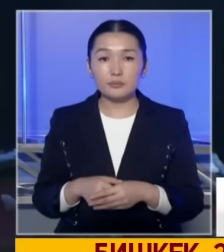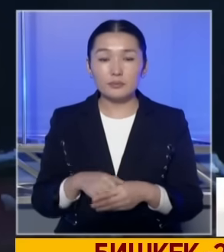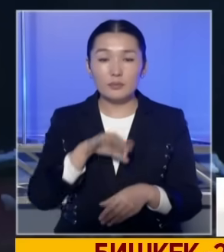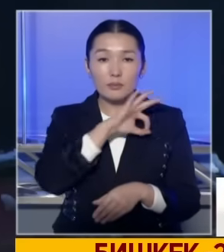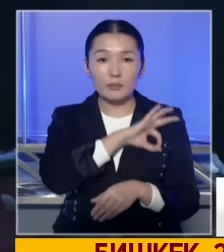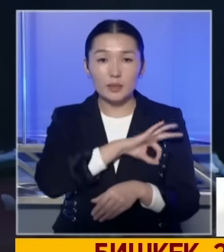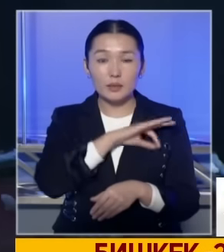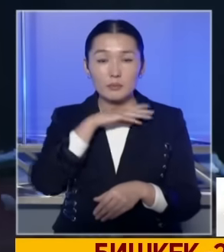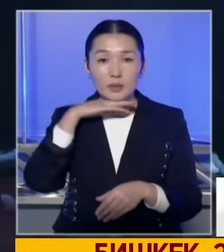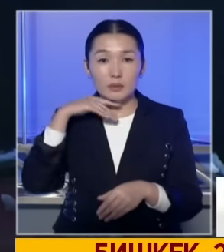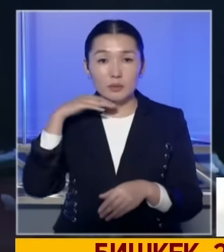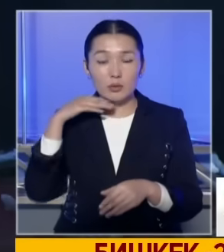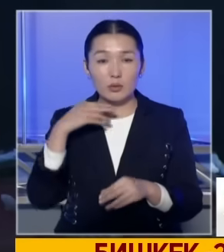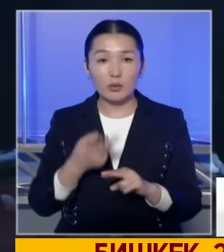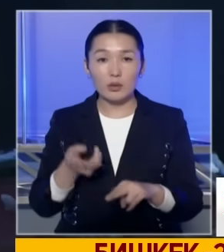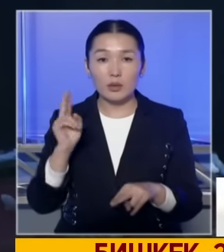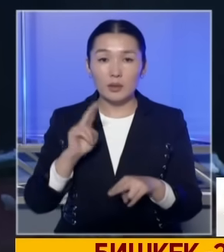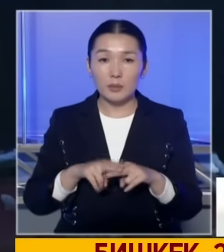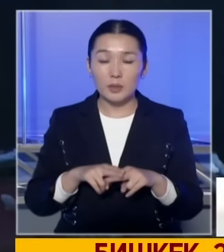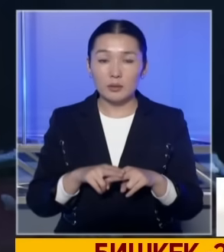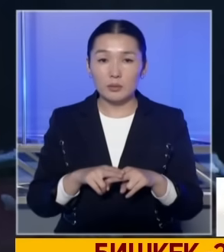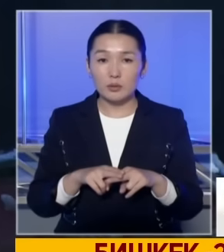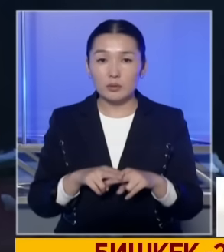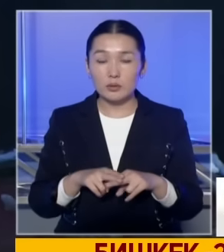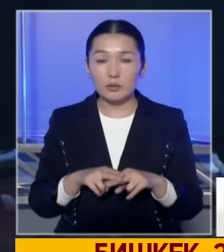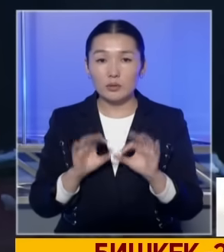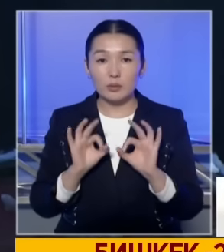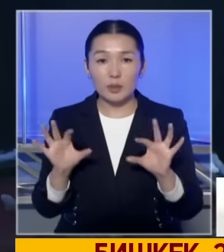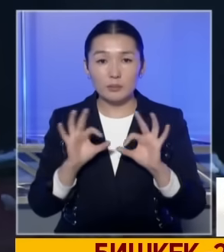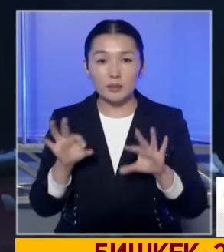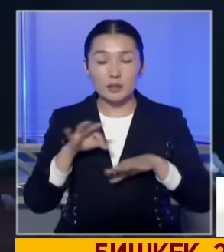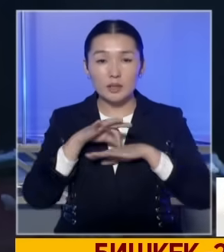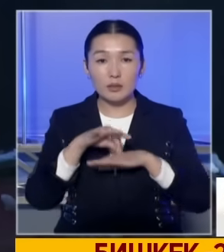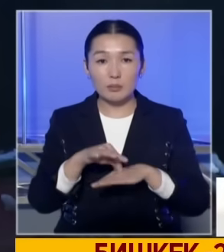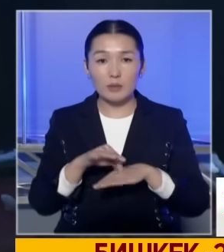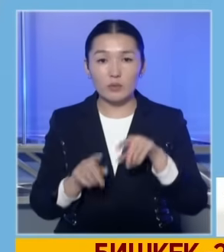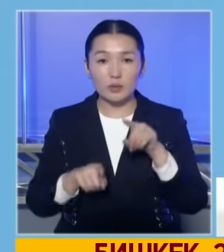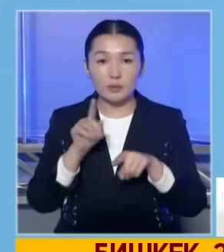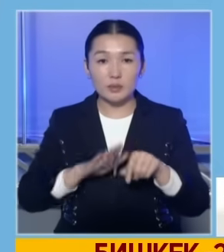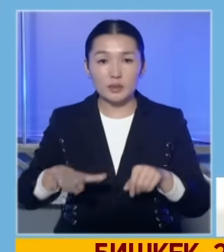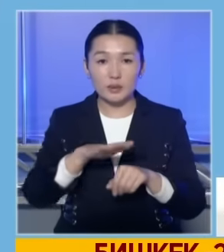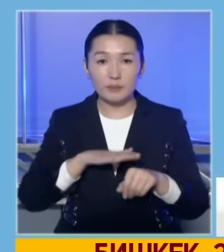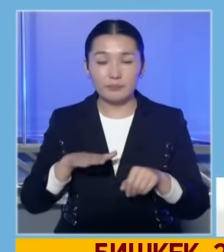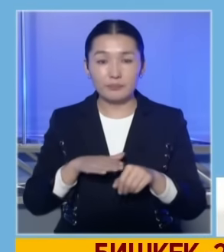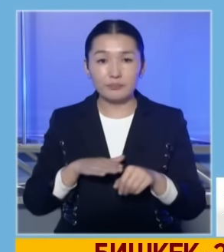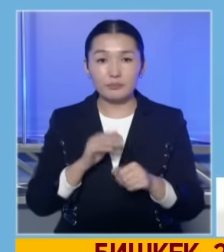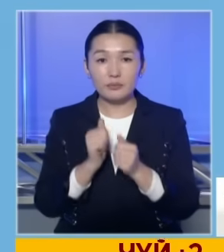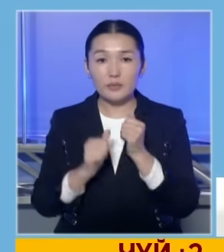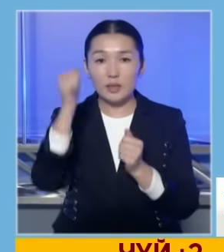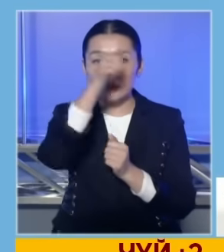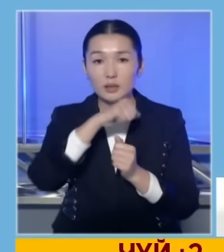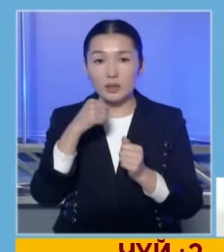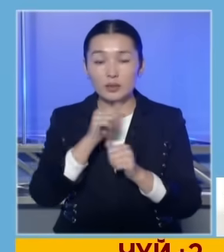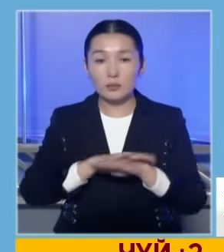потребление көп болгон байланыш үчүн түшүндүрүү иштерин жүргүзүп атабыз жер жерлерде. Жыл өткөн сайын калктын саны